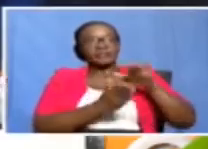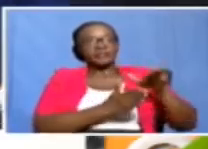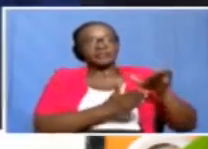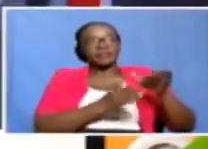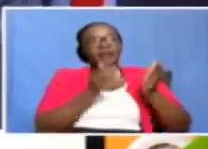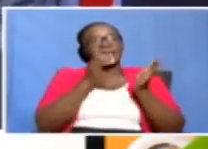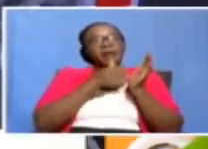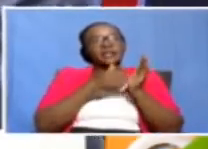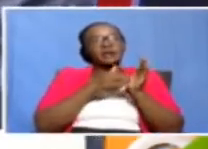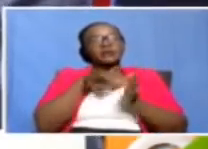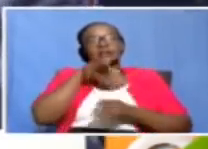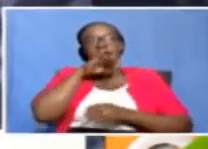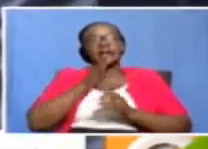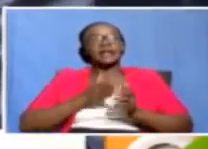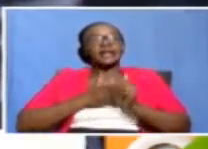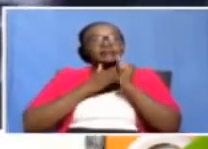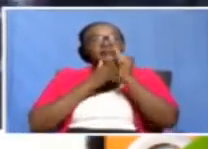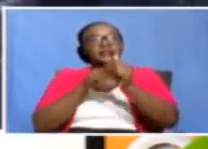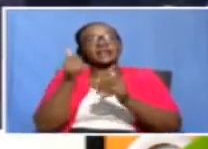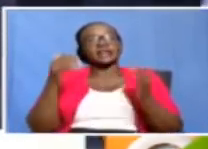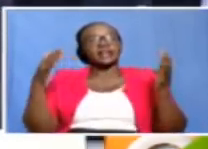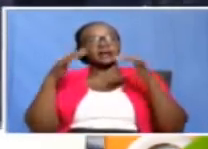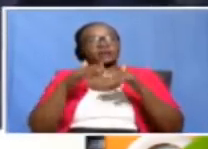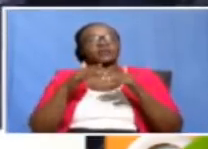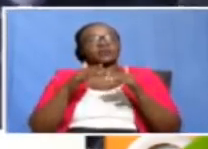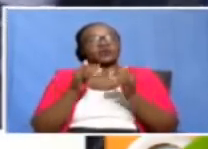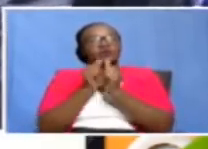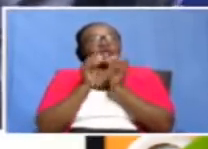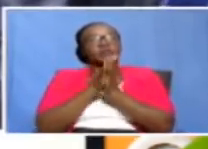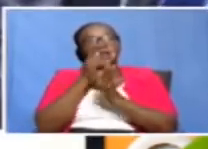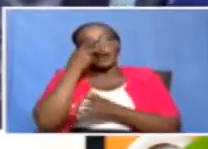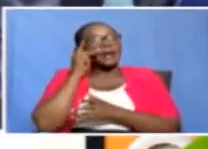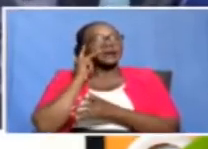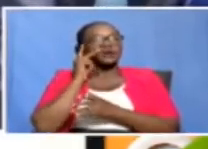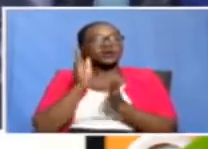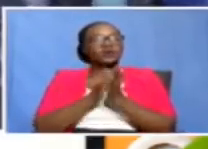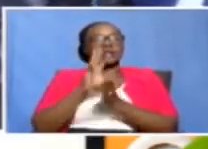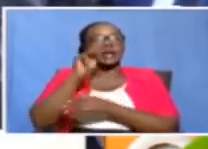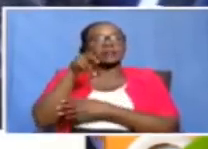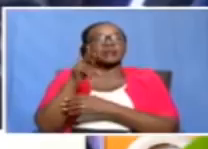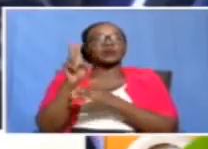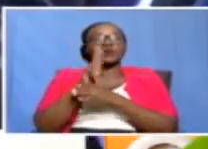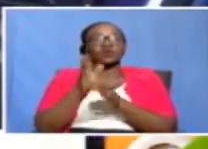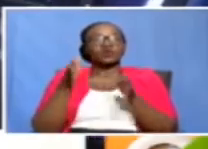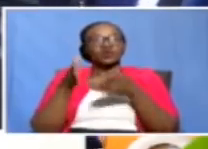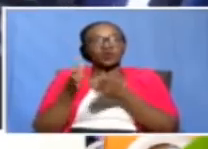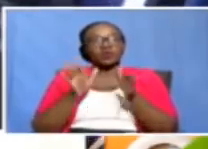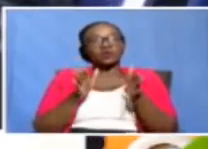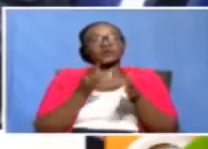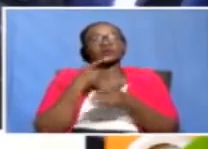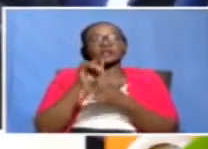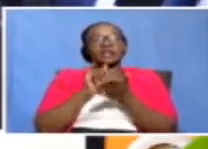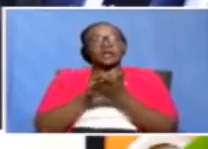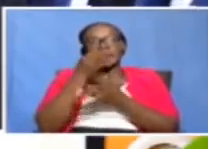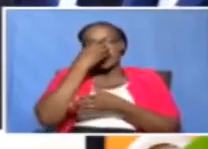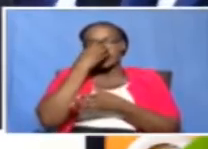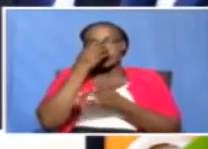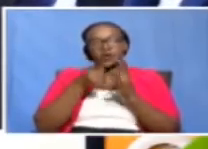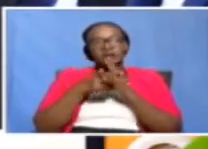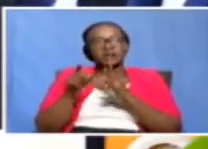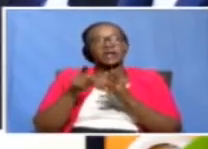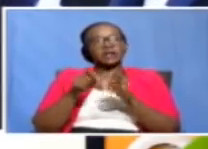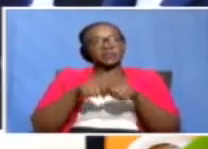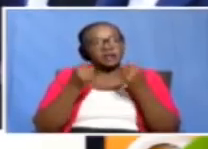hafla akiandamana na kinara wa Wiper Kalonzo Musyoka. Wabunge walioandamana naye walitumia fursa hii kudai kuwa Ruto ameanza kuhujumu